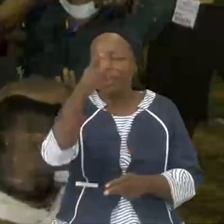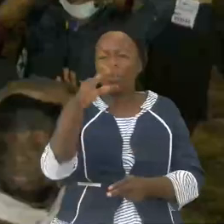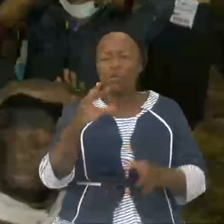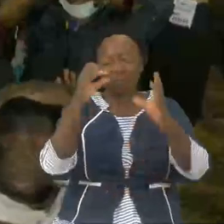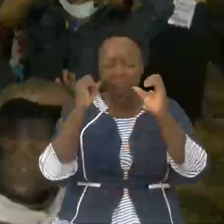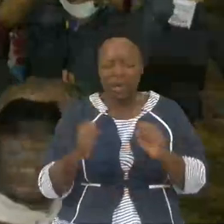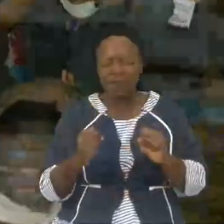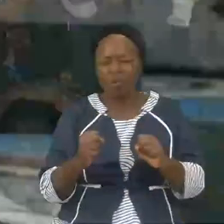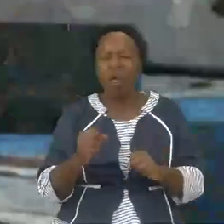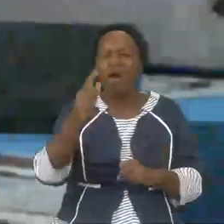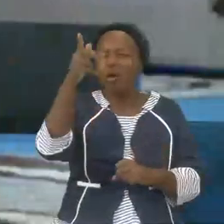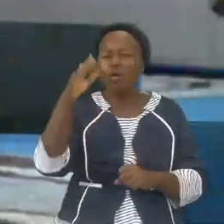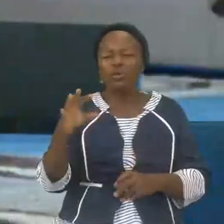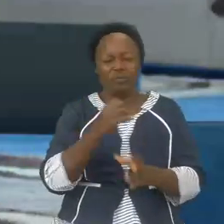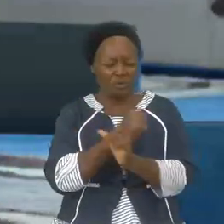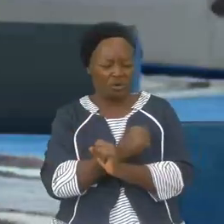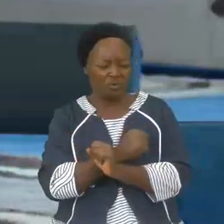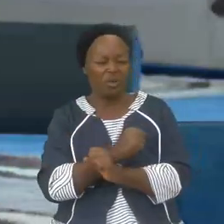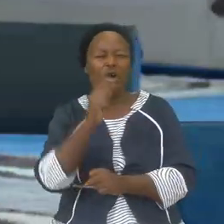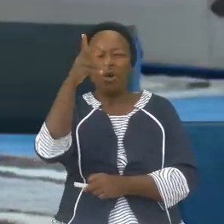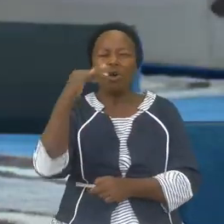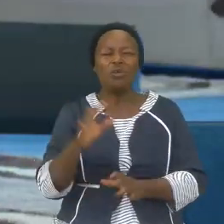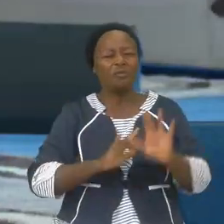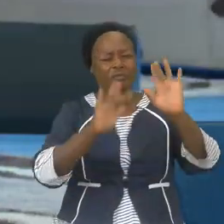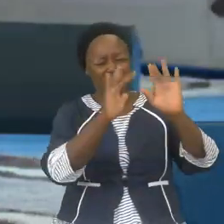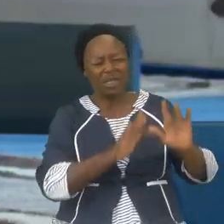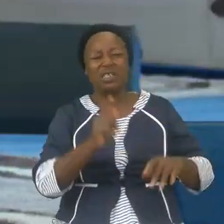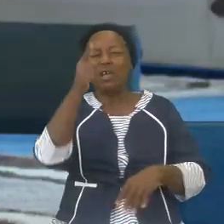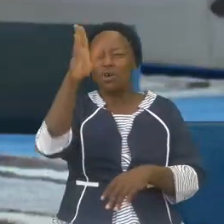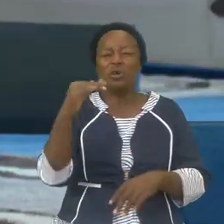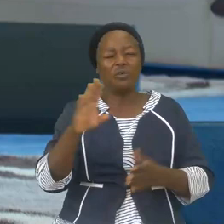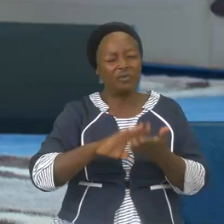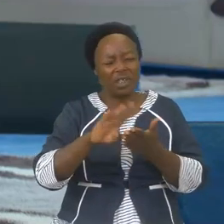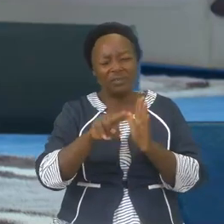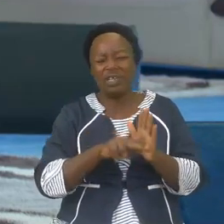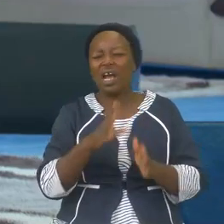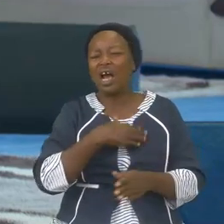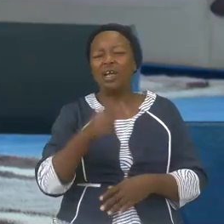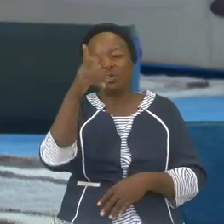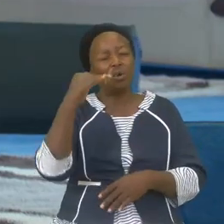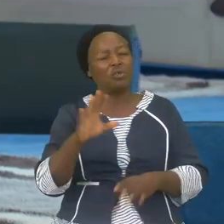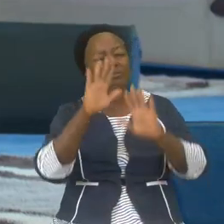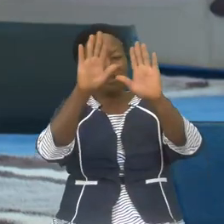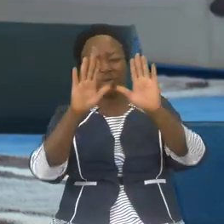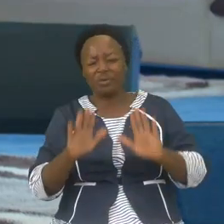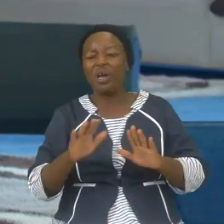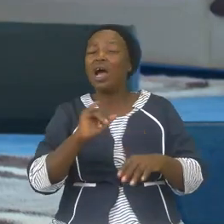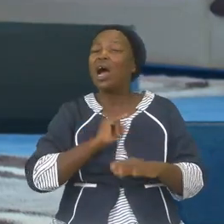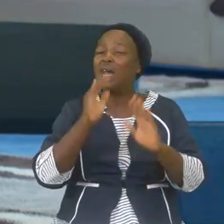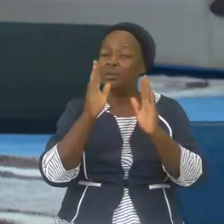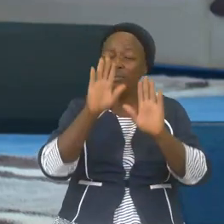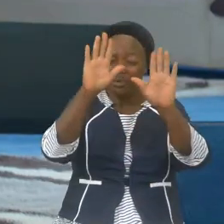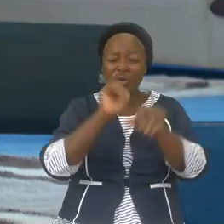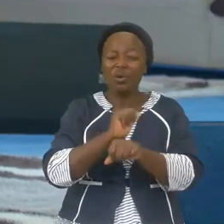Dieu de puissance, Dieu d'amour, Dieu de miséricorde, Dieu de pardon et Dieu de miracle,